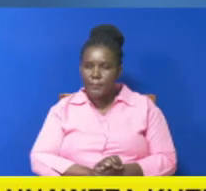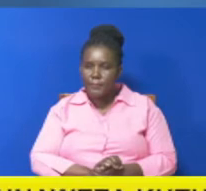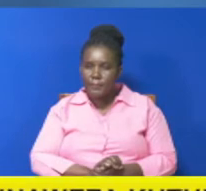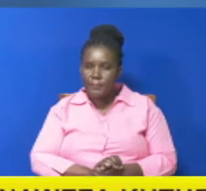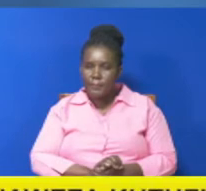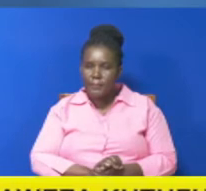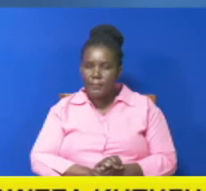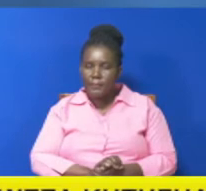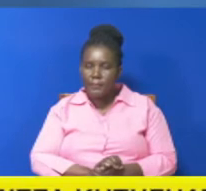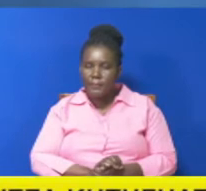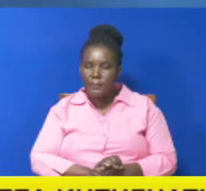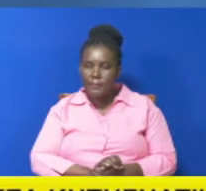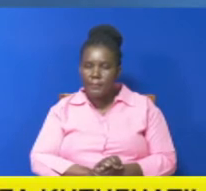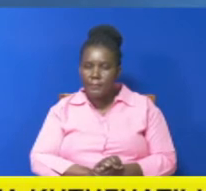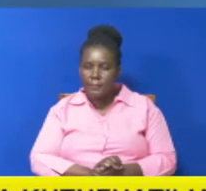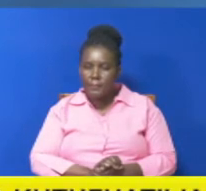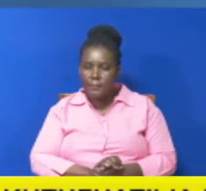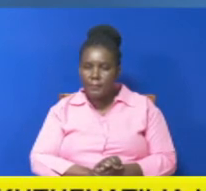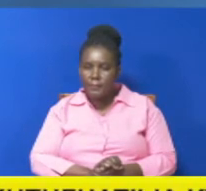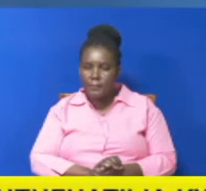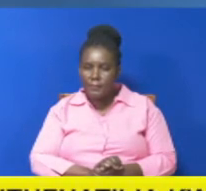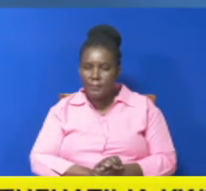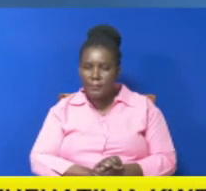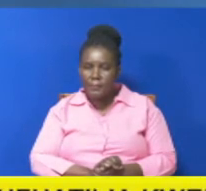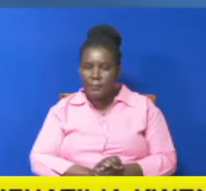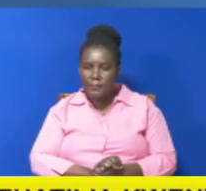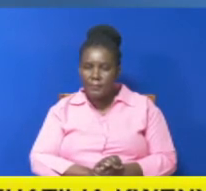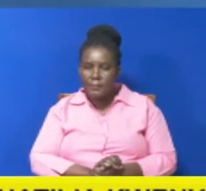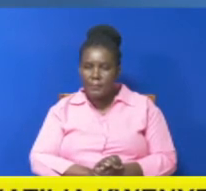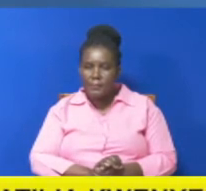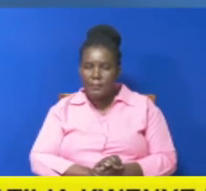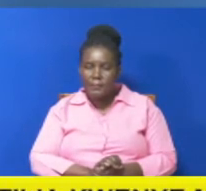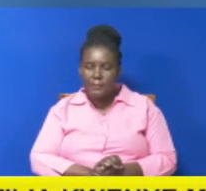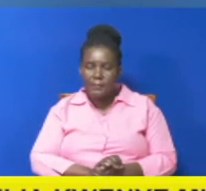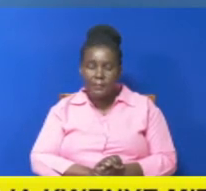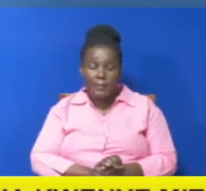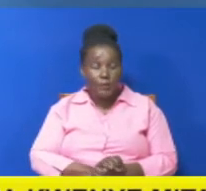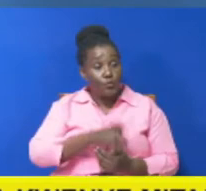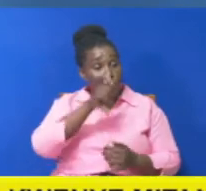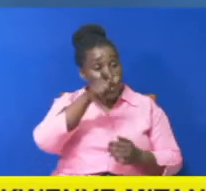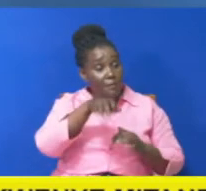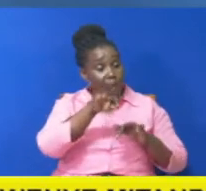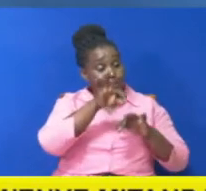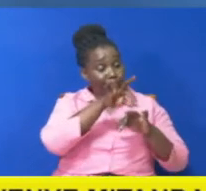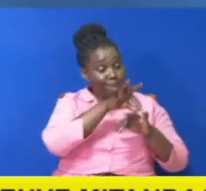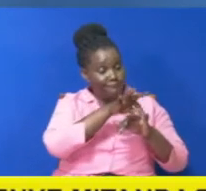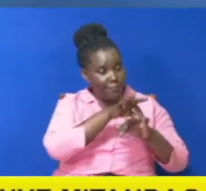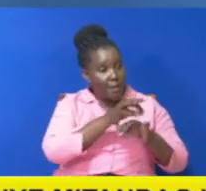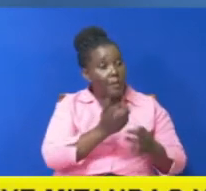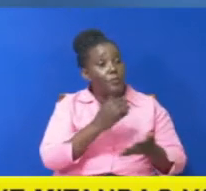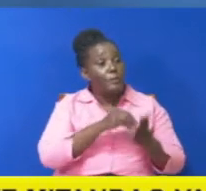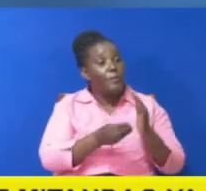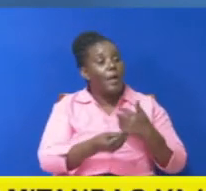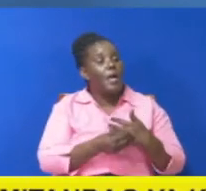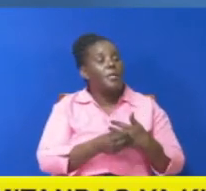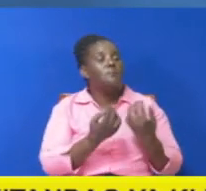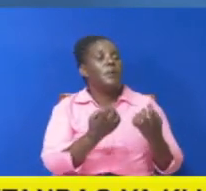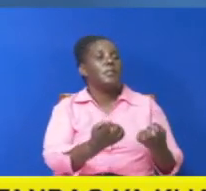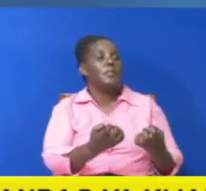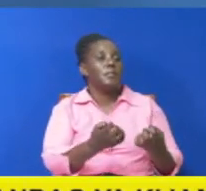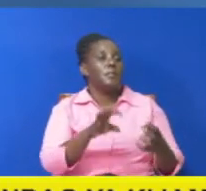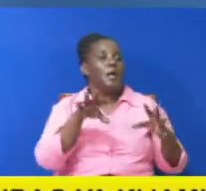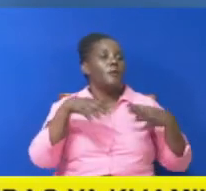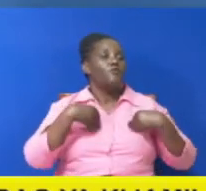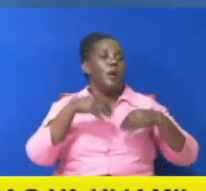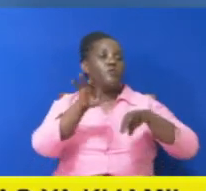Tuchukulie mfano kwamba kuna mwanandoa ambaye ameingia katika ndoa kwa sababu ya umaskini tu umempelekea katika